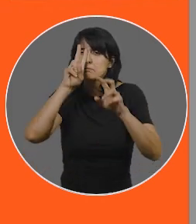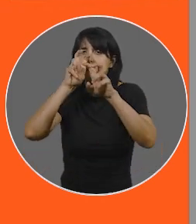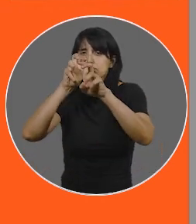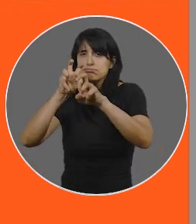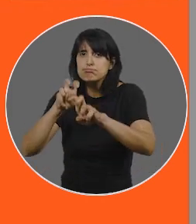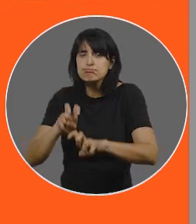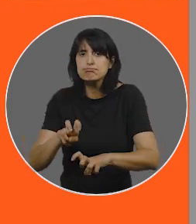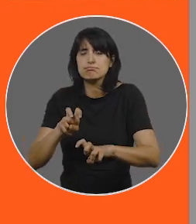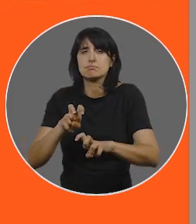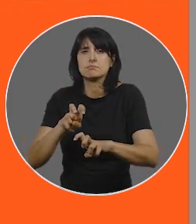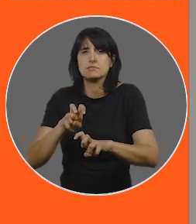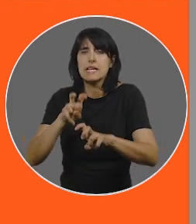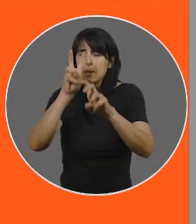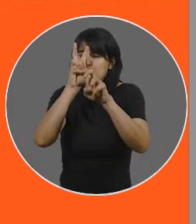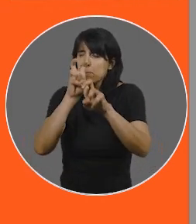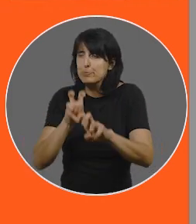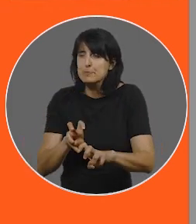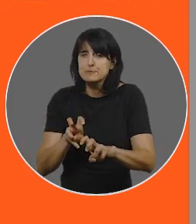investigar també